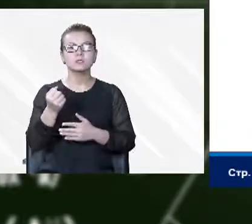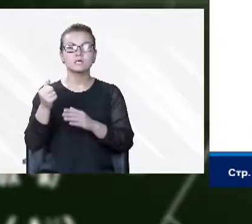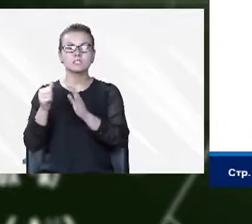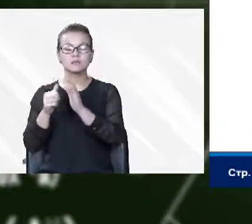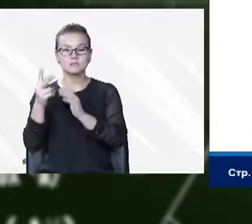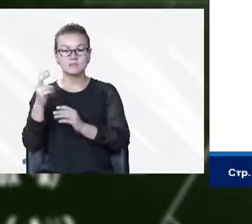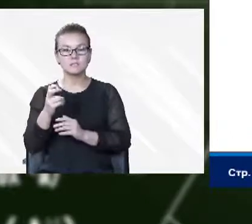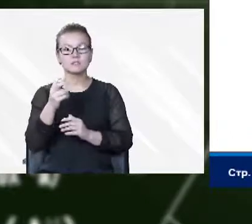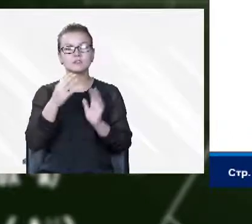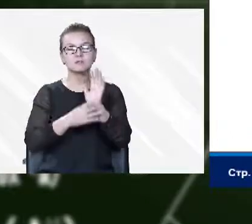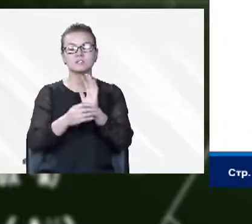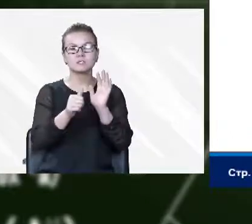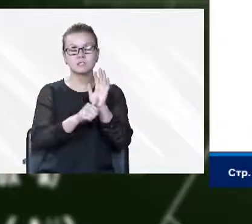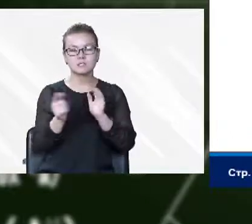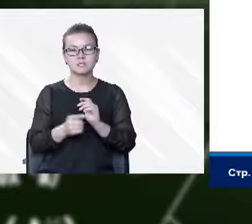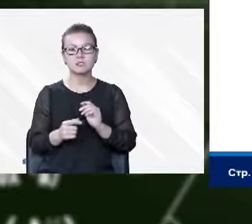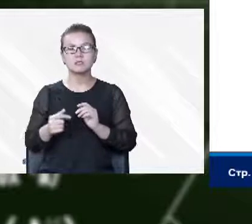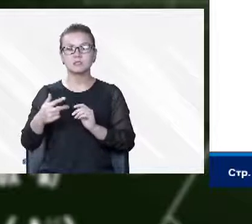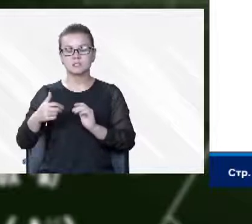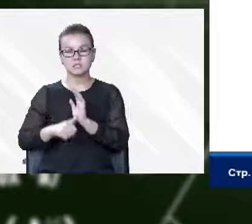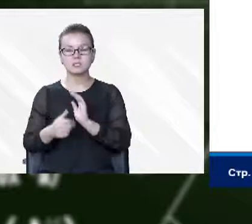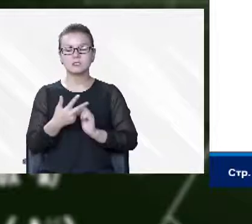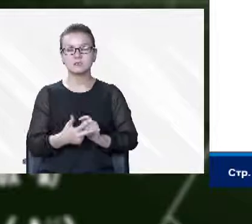299 63 или